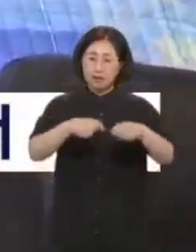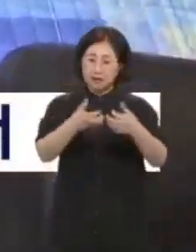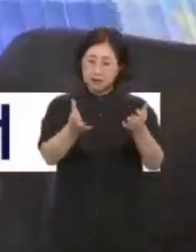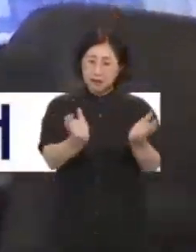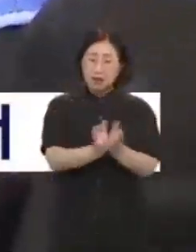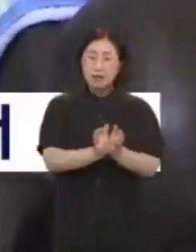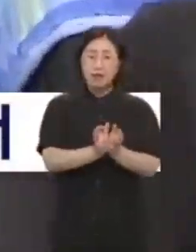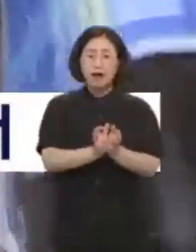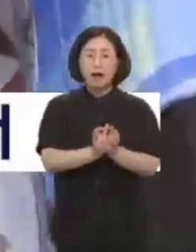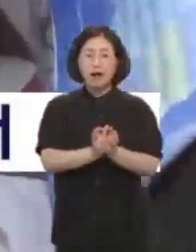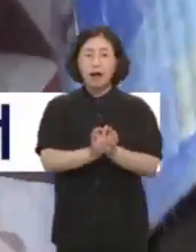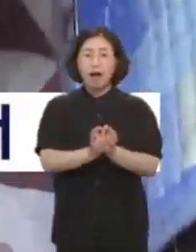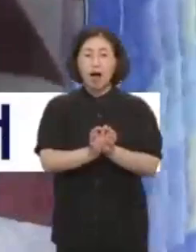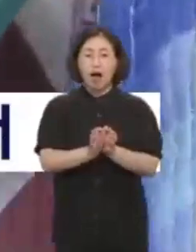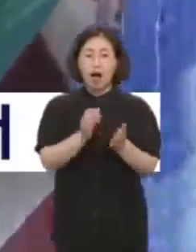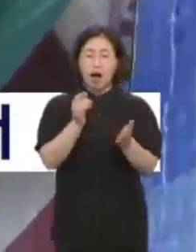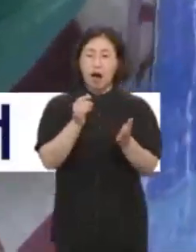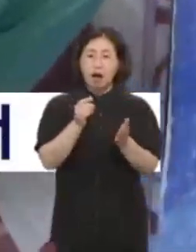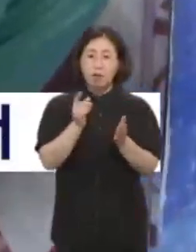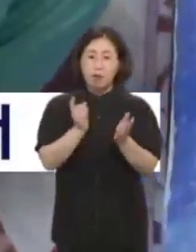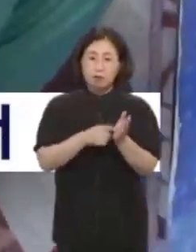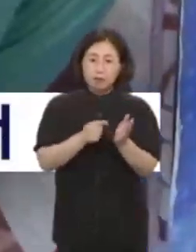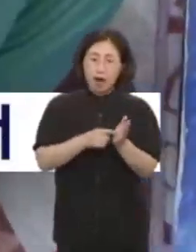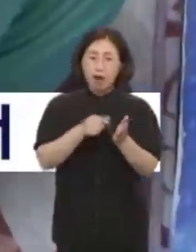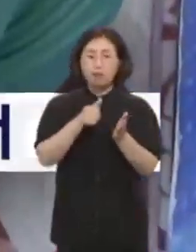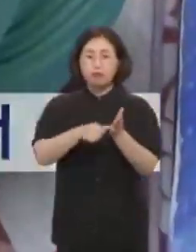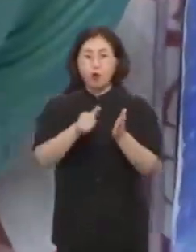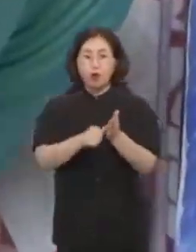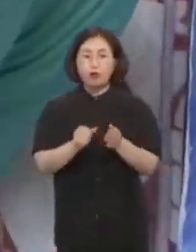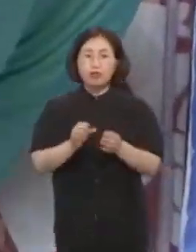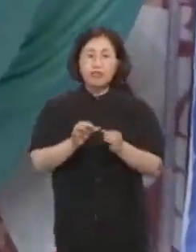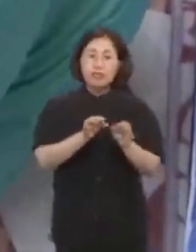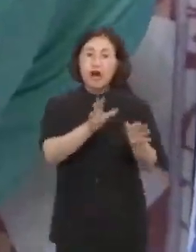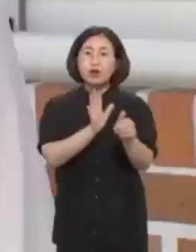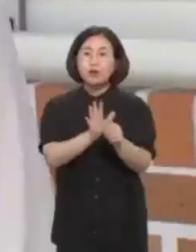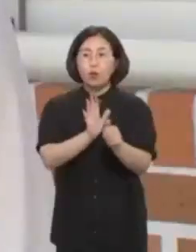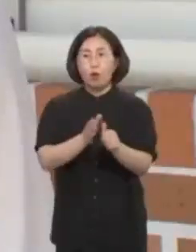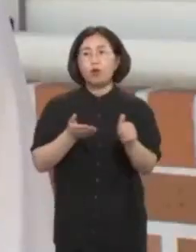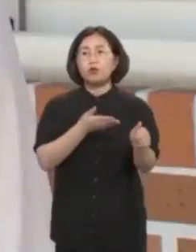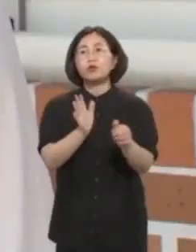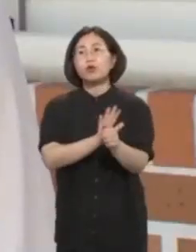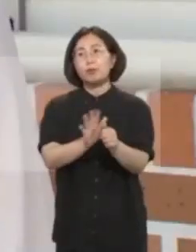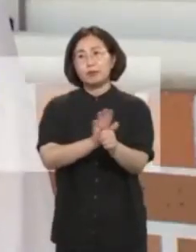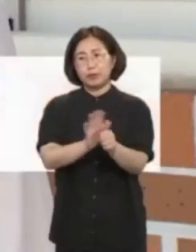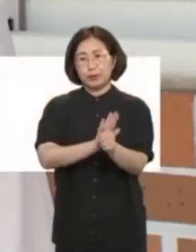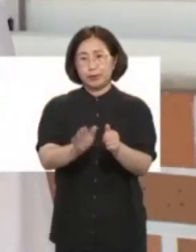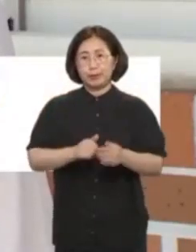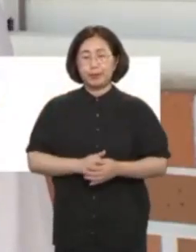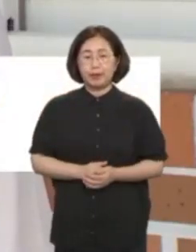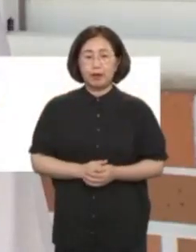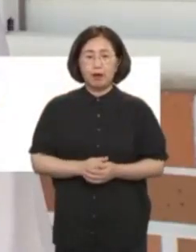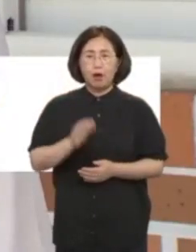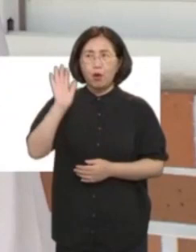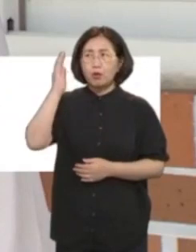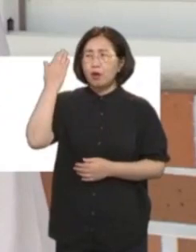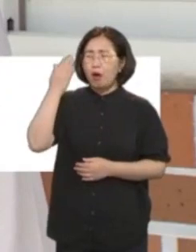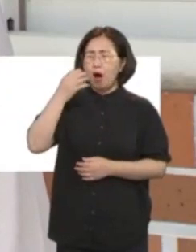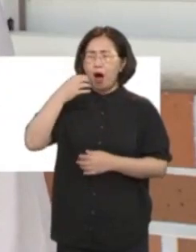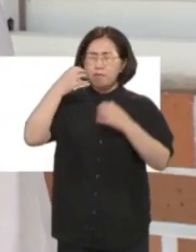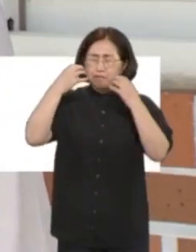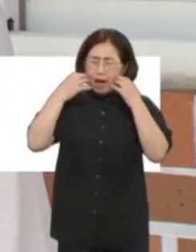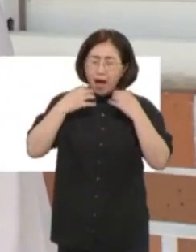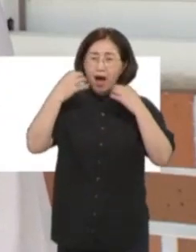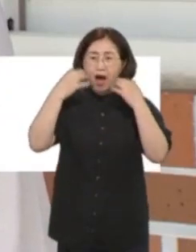무더위에 대비한 비상용품을 어르신들에게 지원하는 등 건강관리에 비상입니다. 요즘같이 폭염으로 기상특보 발령